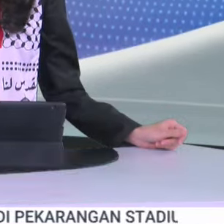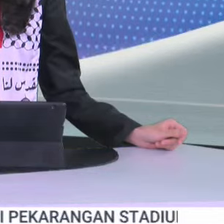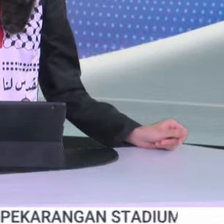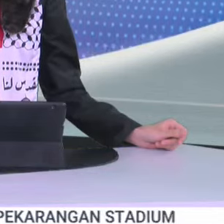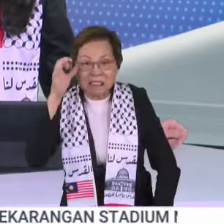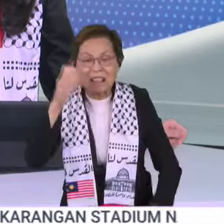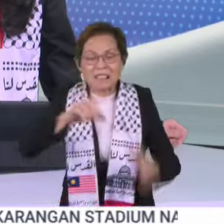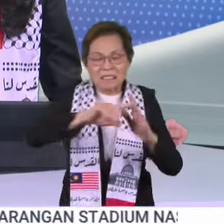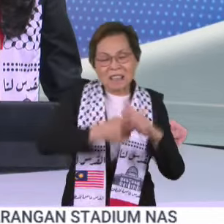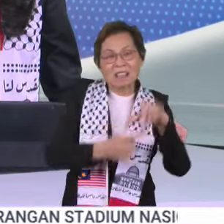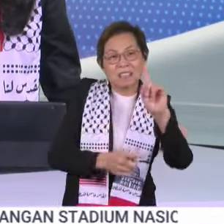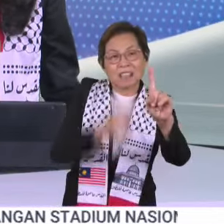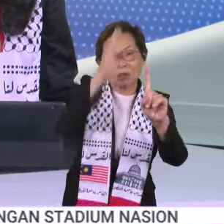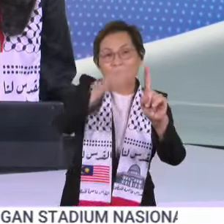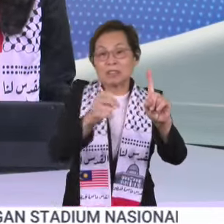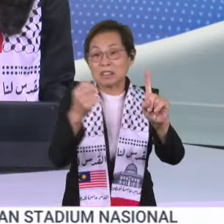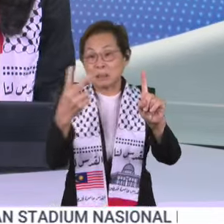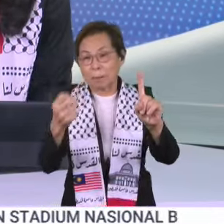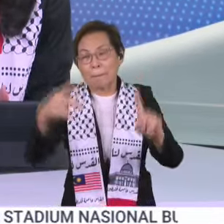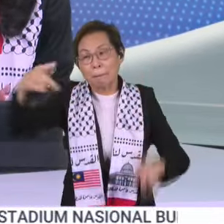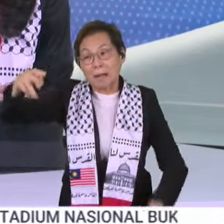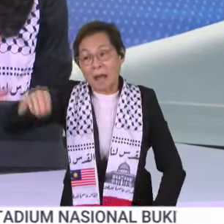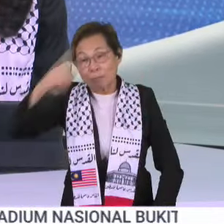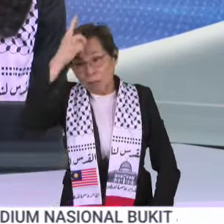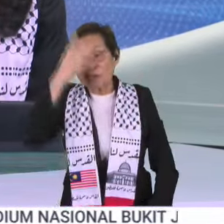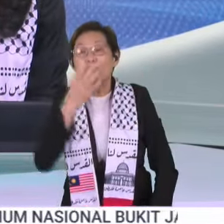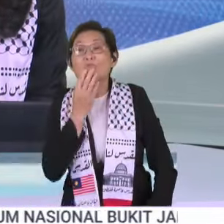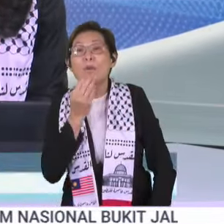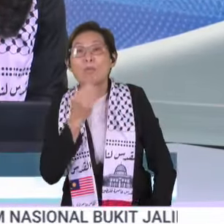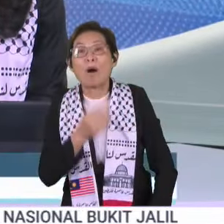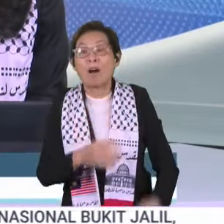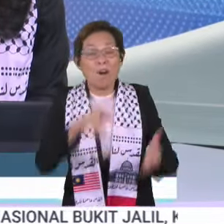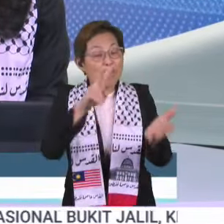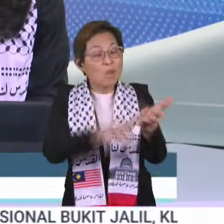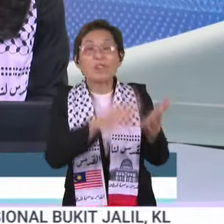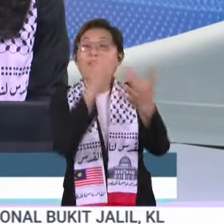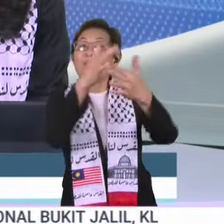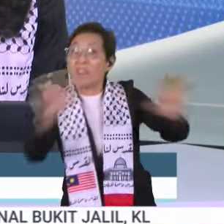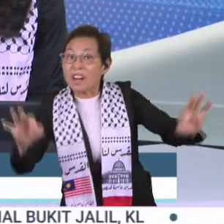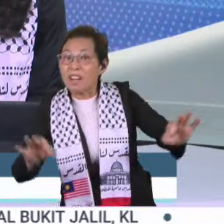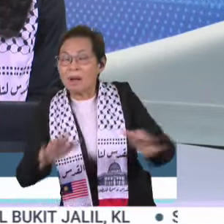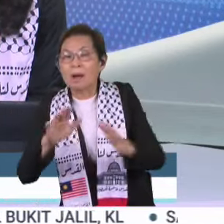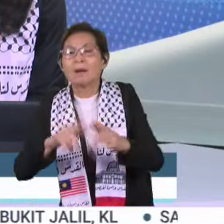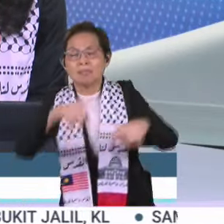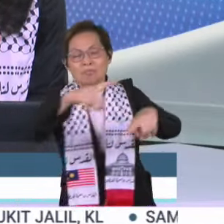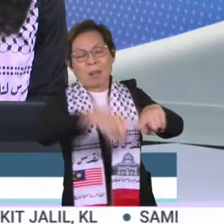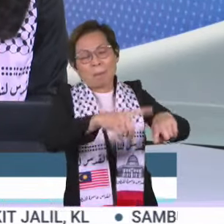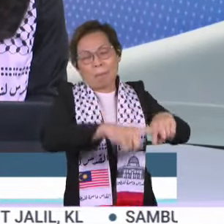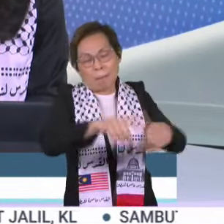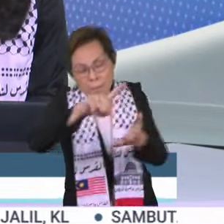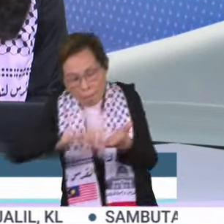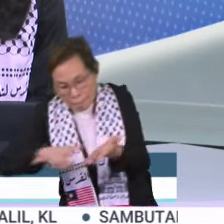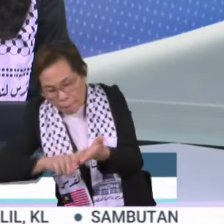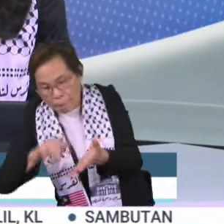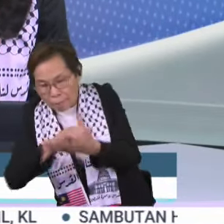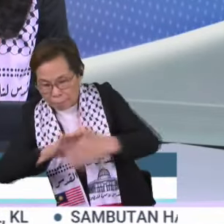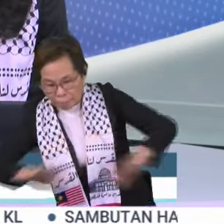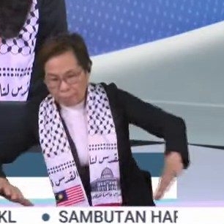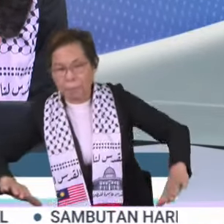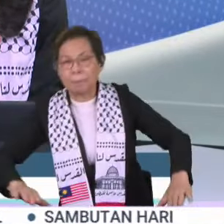kuasa 1 disember ini Perdana Menteri Datuk Seri Anwar Ibrahim berkata pengecualian tersebut tertakluk kepada tapisan